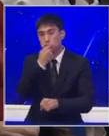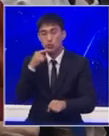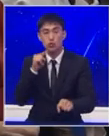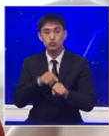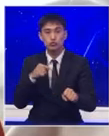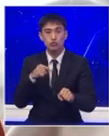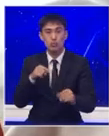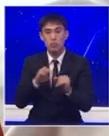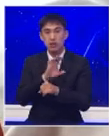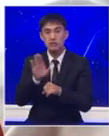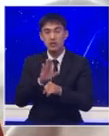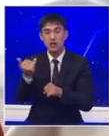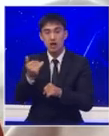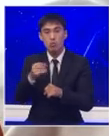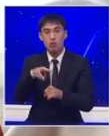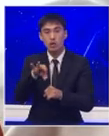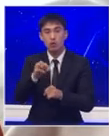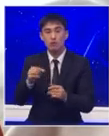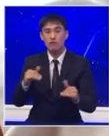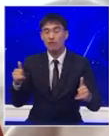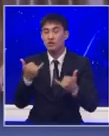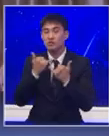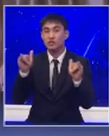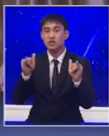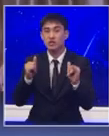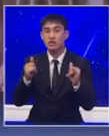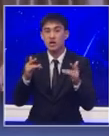накал произведений Мухтара Ауэзова и восхитить зрительский зал.